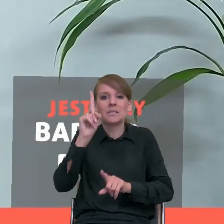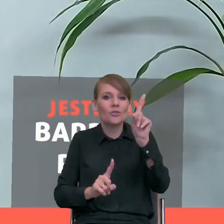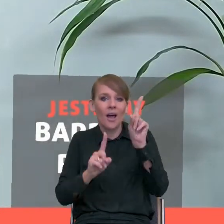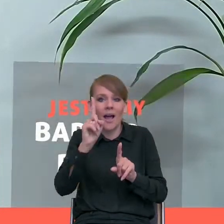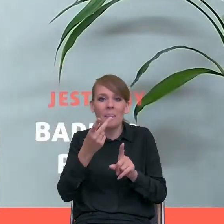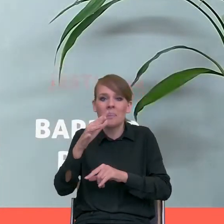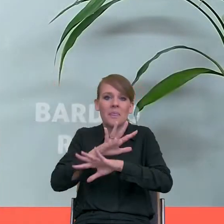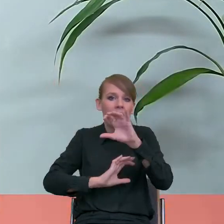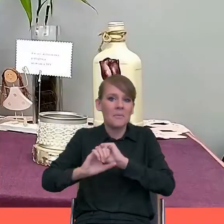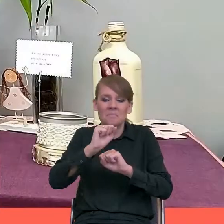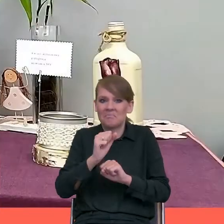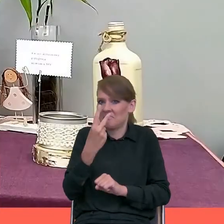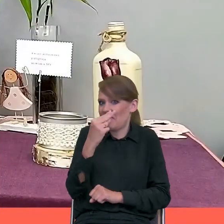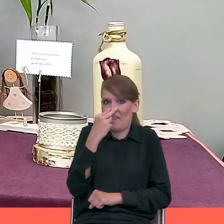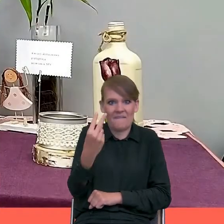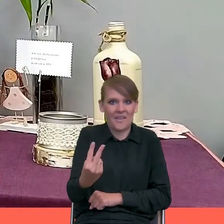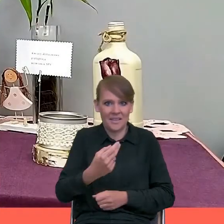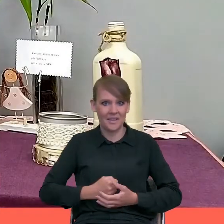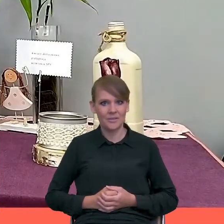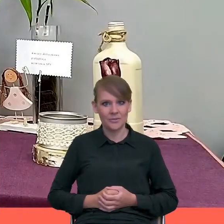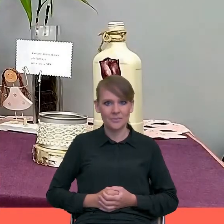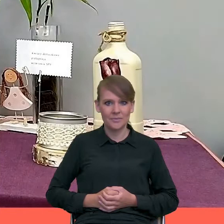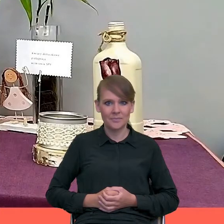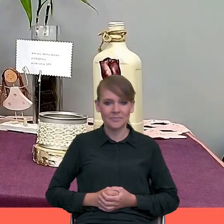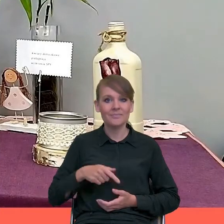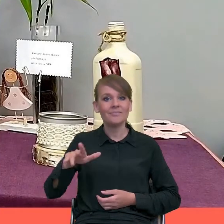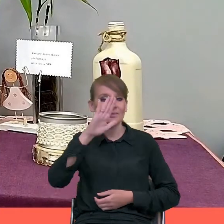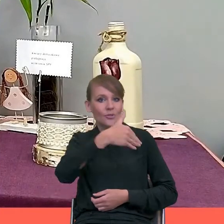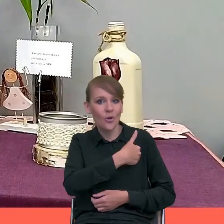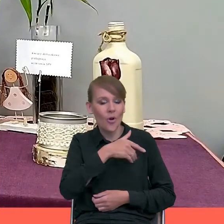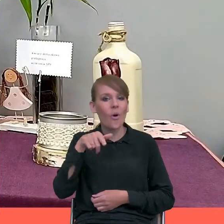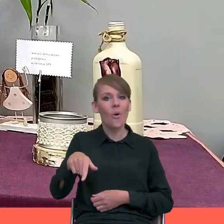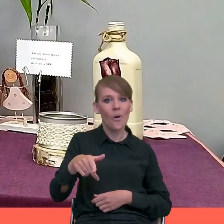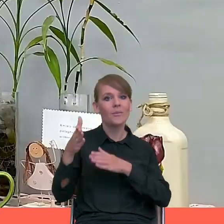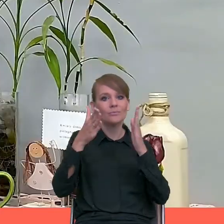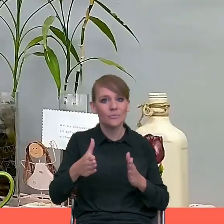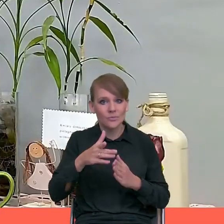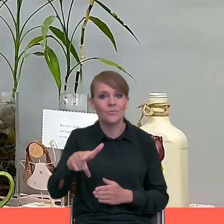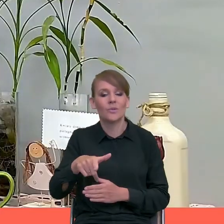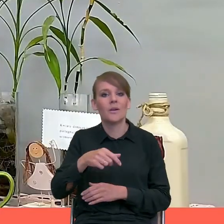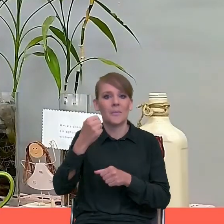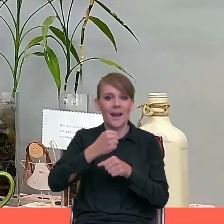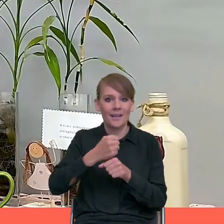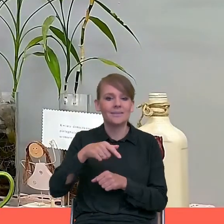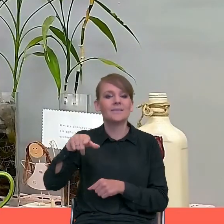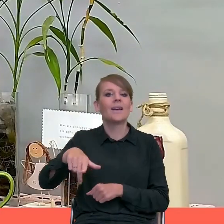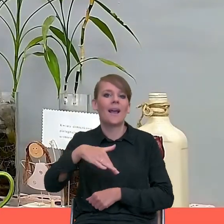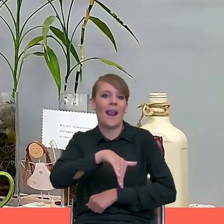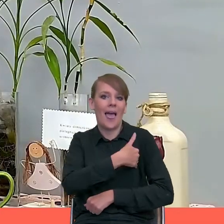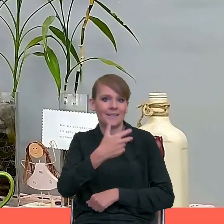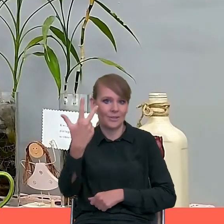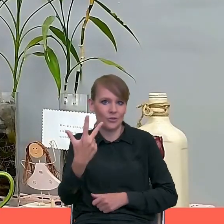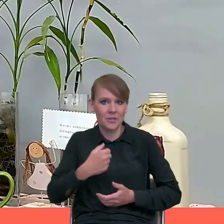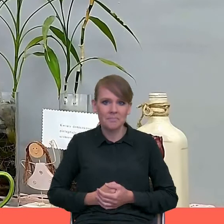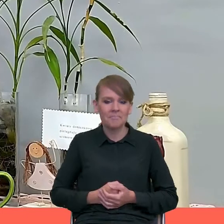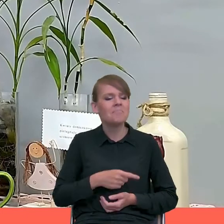nie jest widoczna. Szkoła przysposabiająca do pracy, klasa trzecia. Co byś zmienił na świecie?